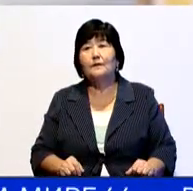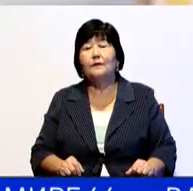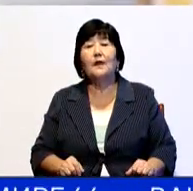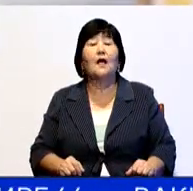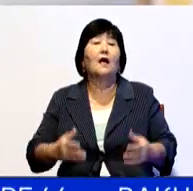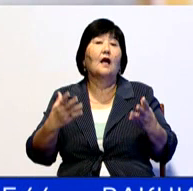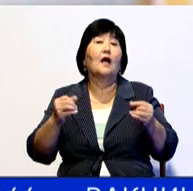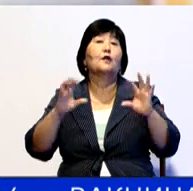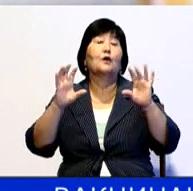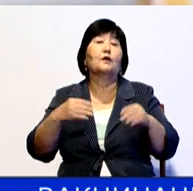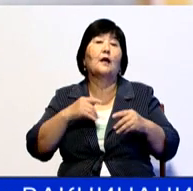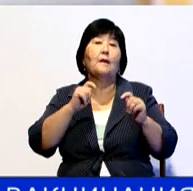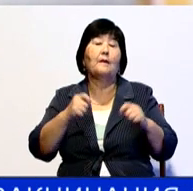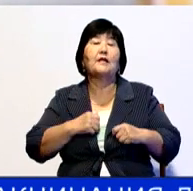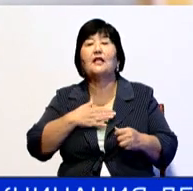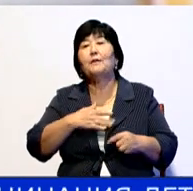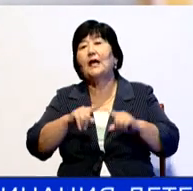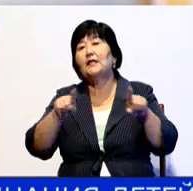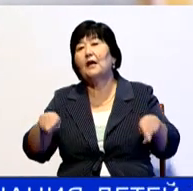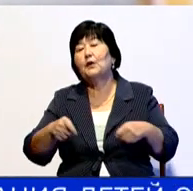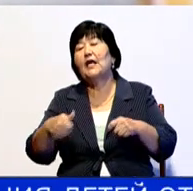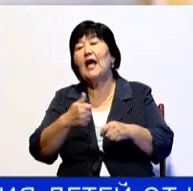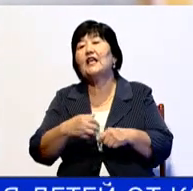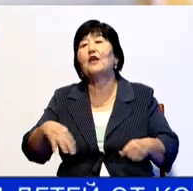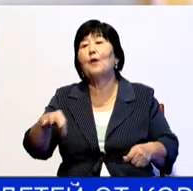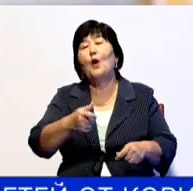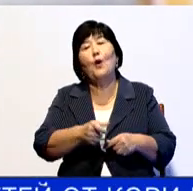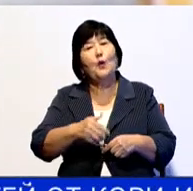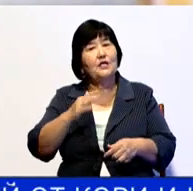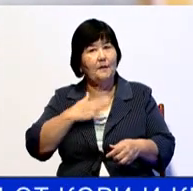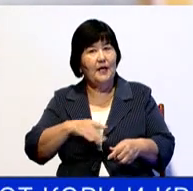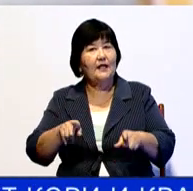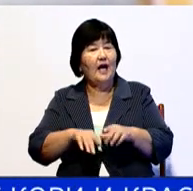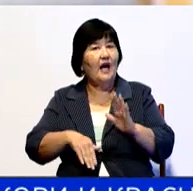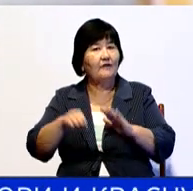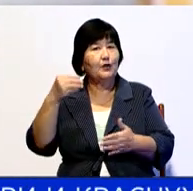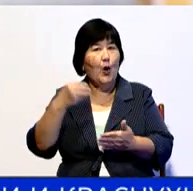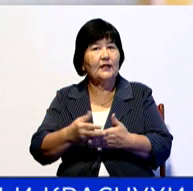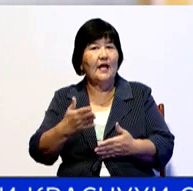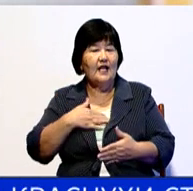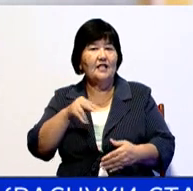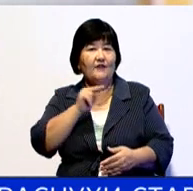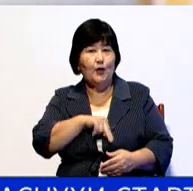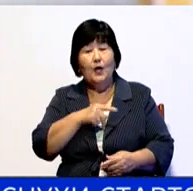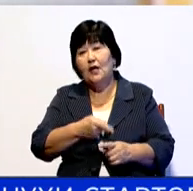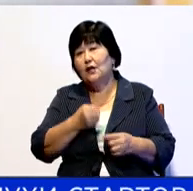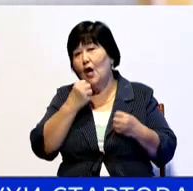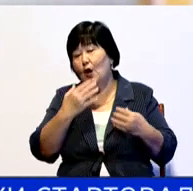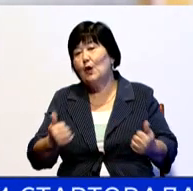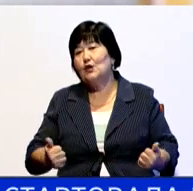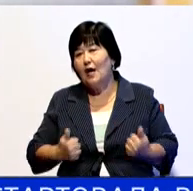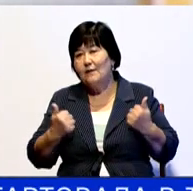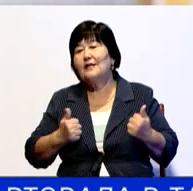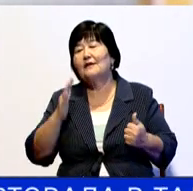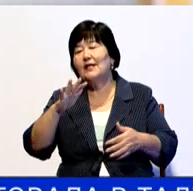Ко Дню Конституции мне вручили благодарственное письмо акима области. Очень приятна такая высокая оценка нашего труда. Это хорошая мотивация